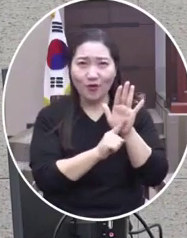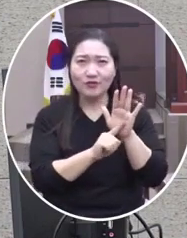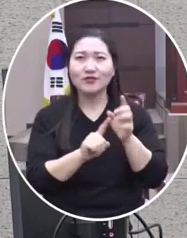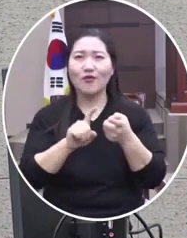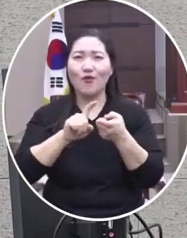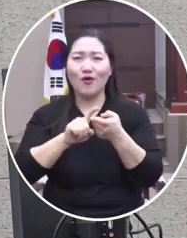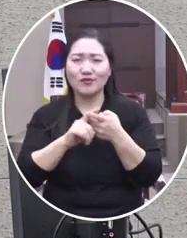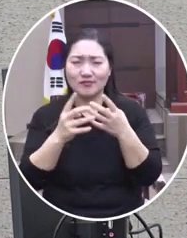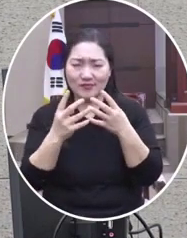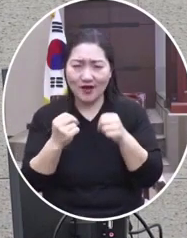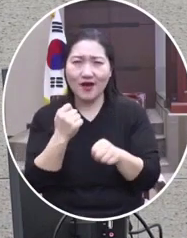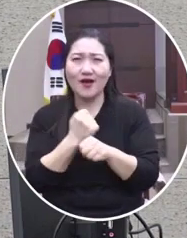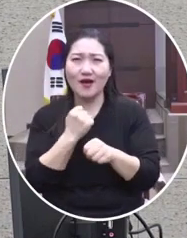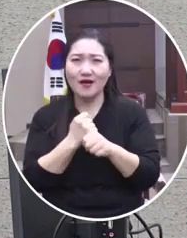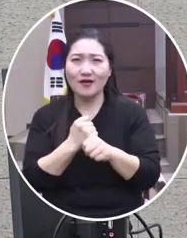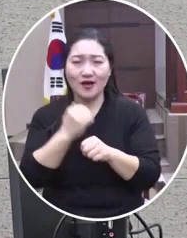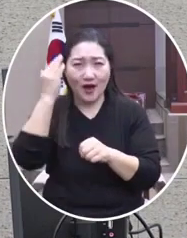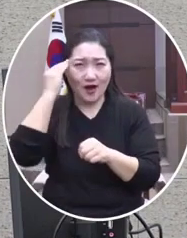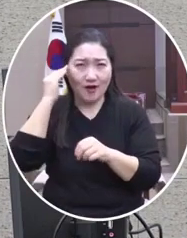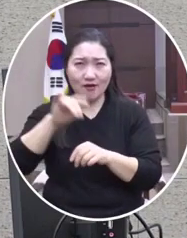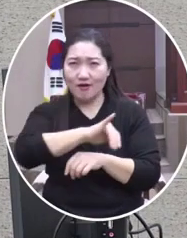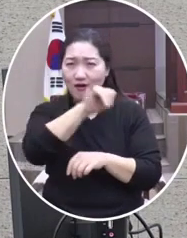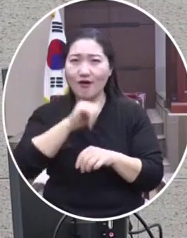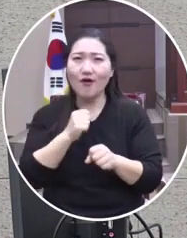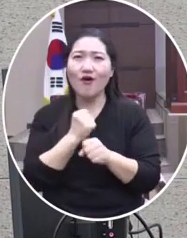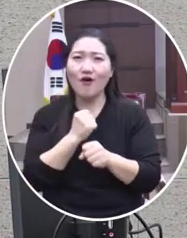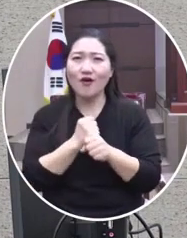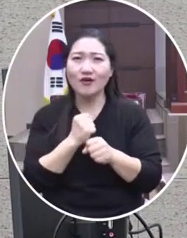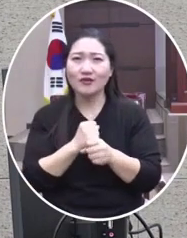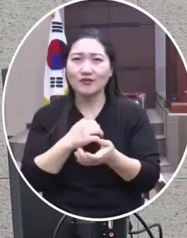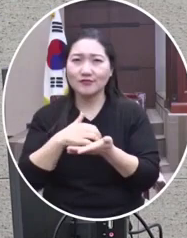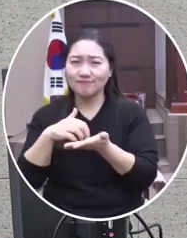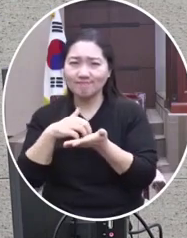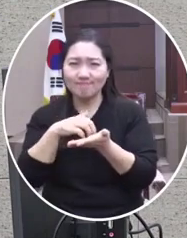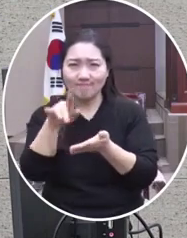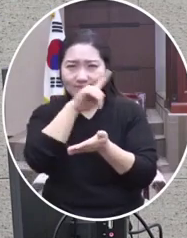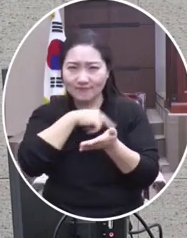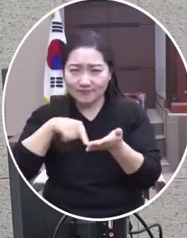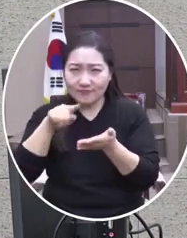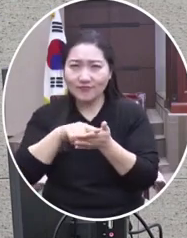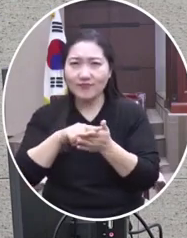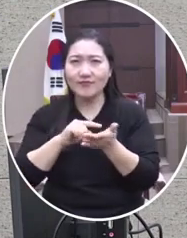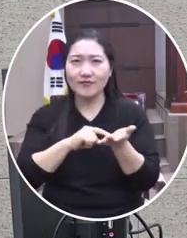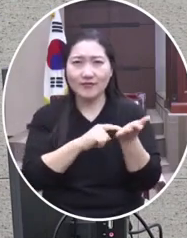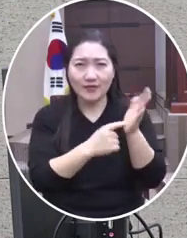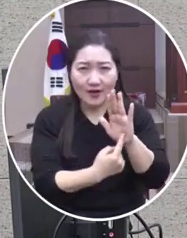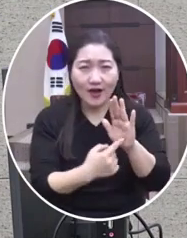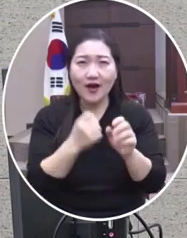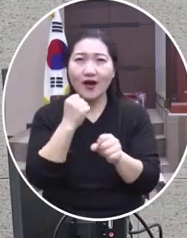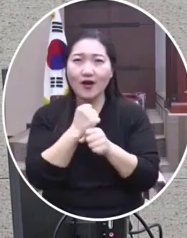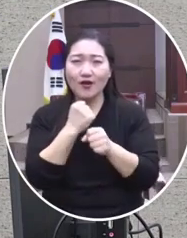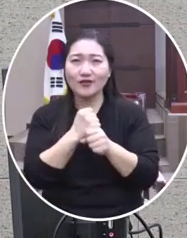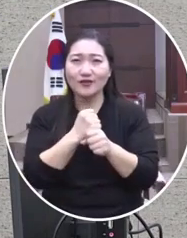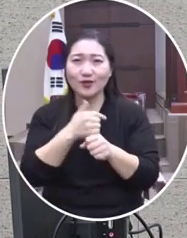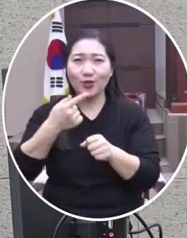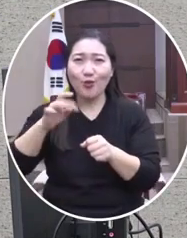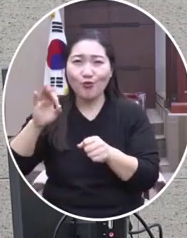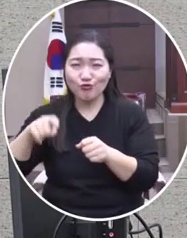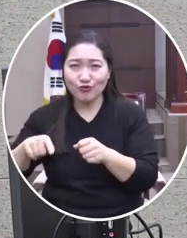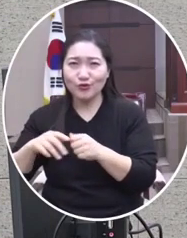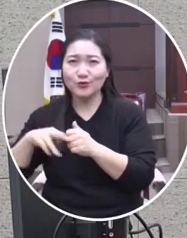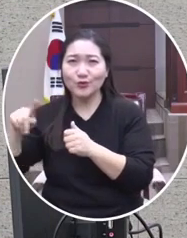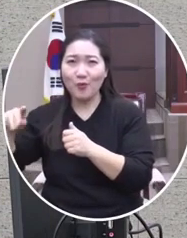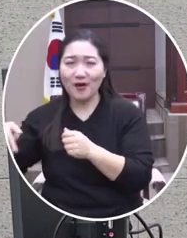높은 관심 속에 대한민국 전 지역에서 다수의 우수한 작품들이 출품되어 노리와